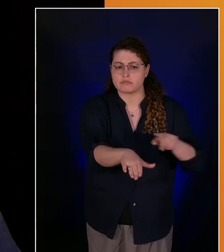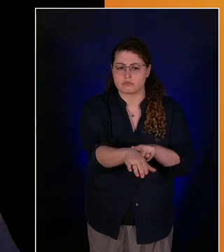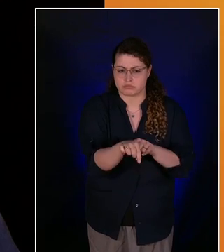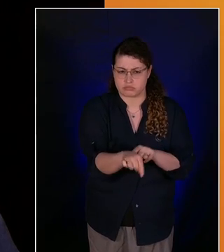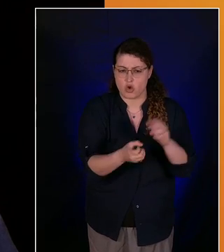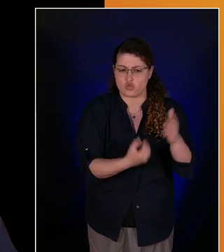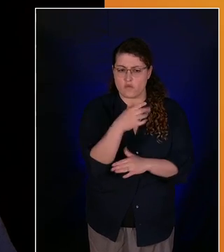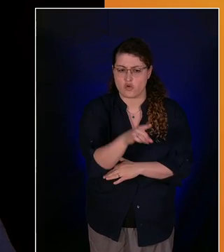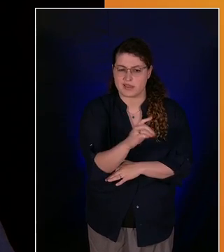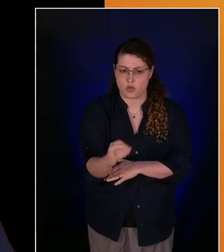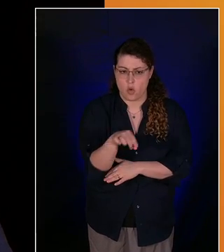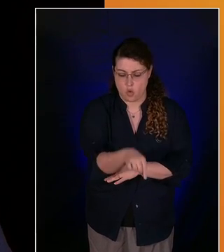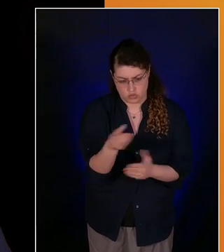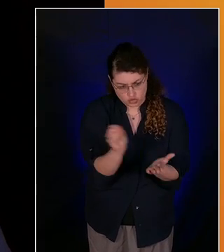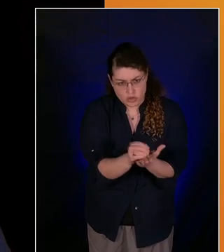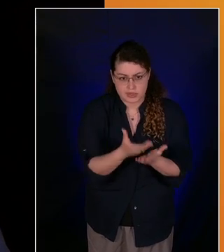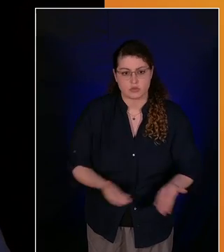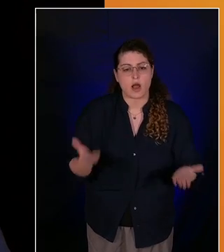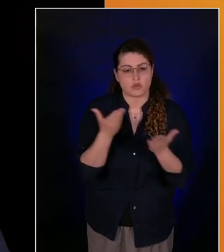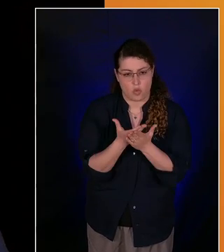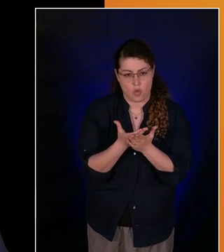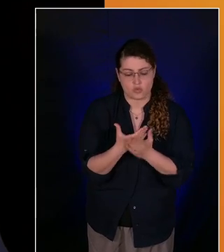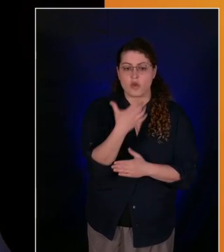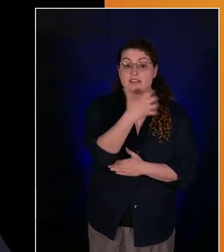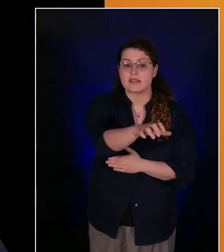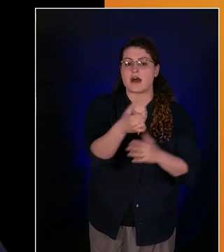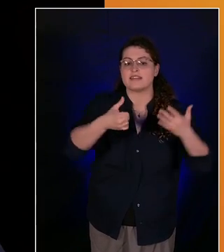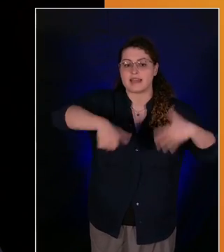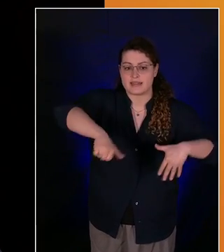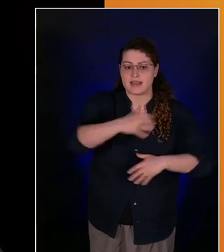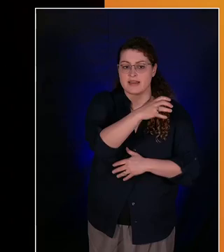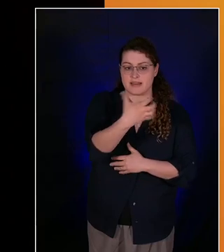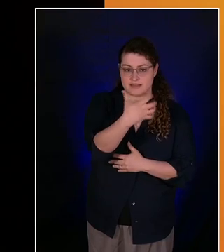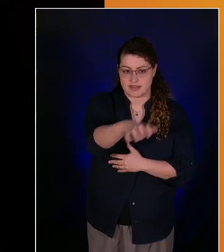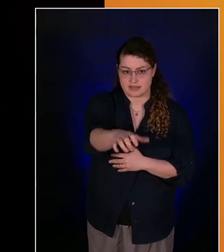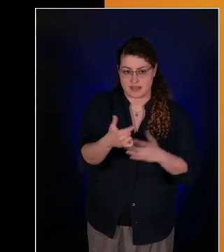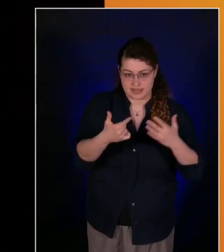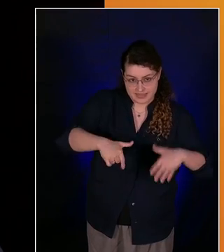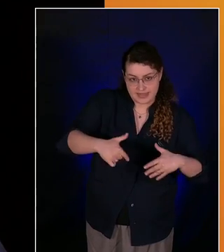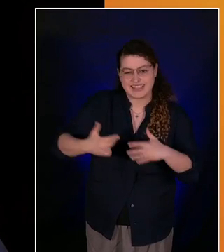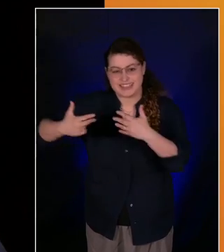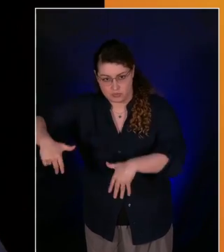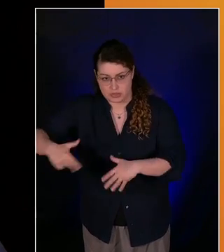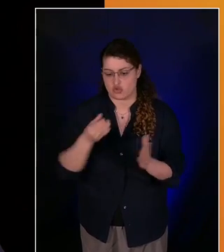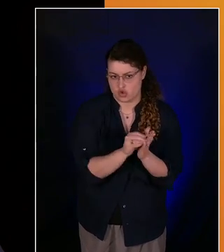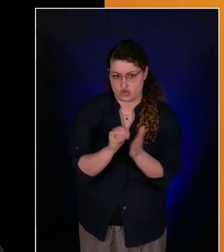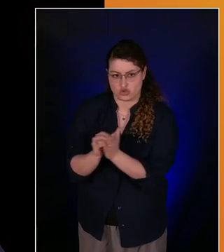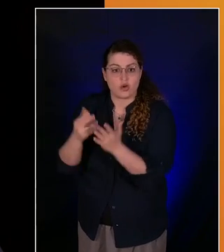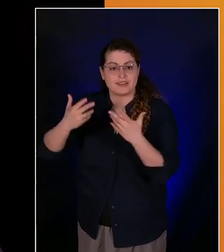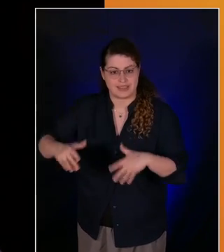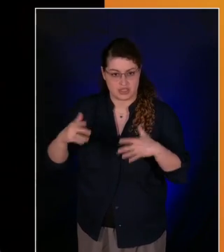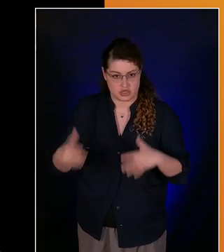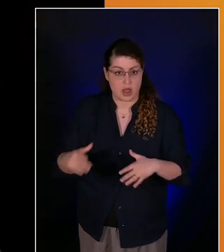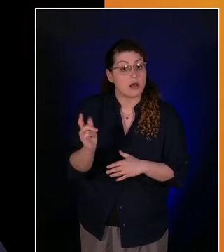on parle de cette situation sur le 516 517 et 518 voilà et on